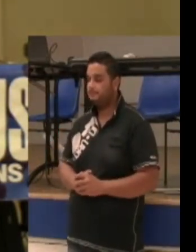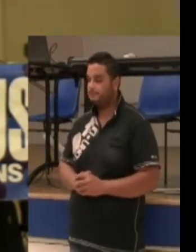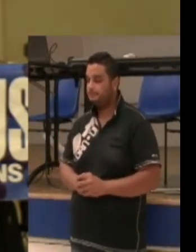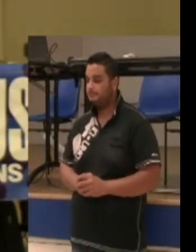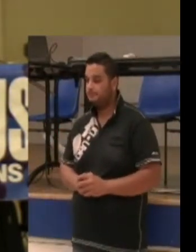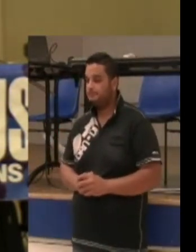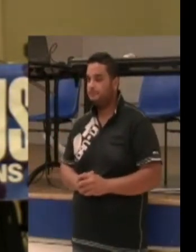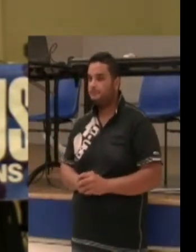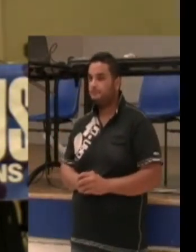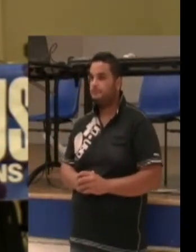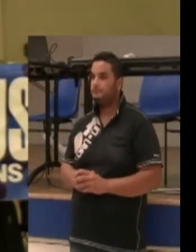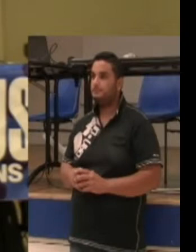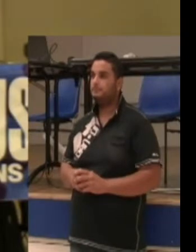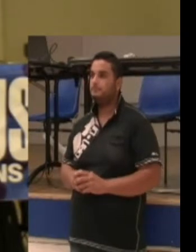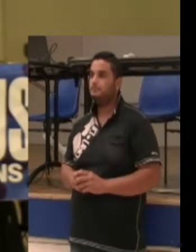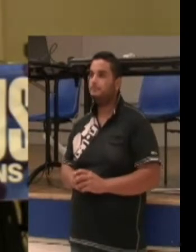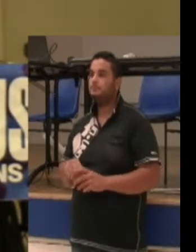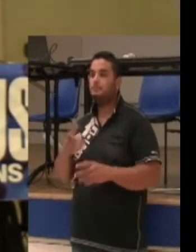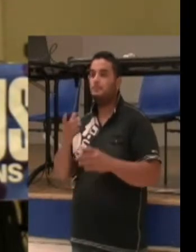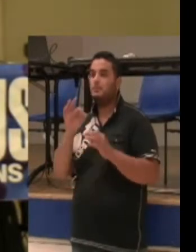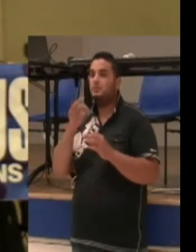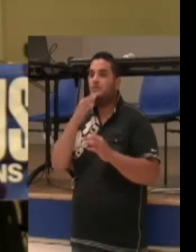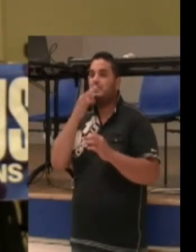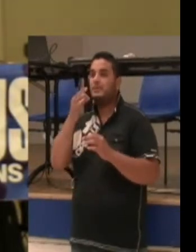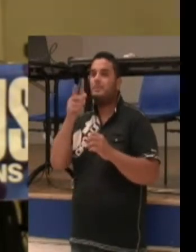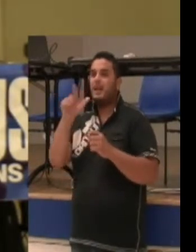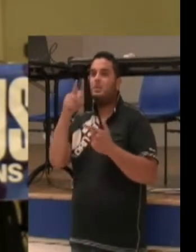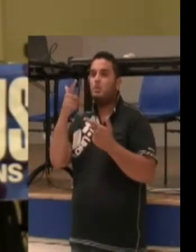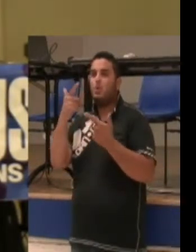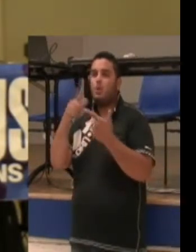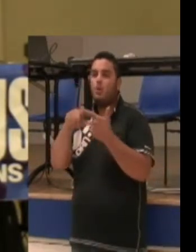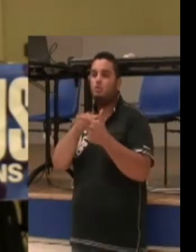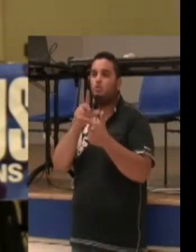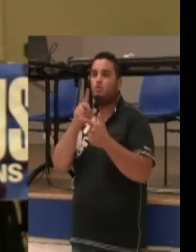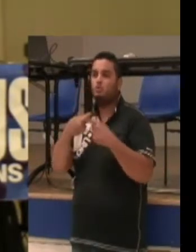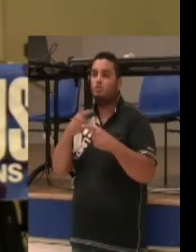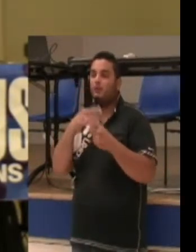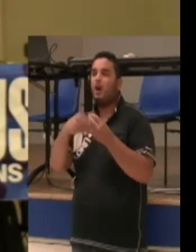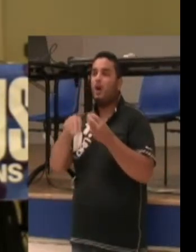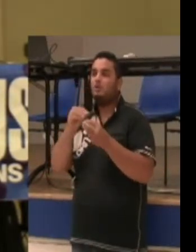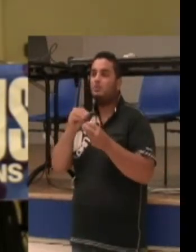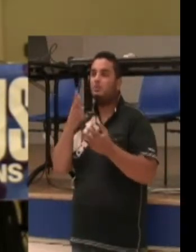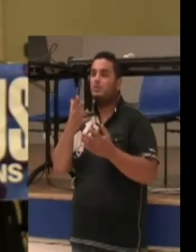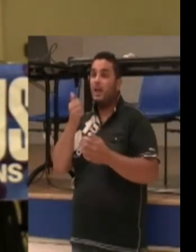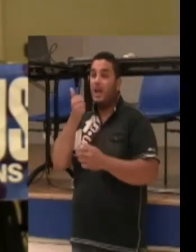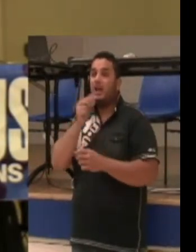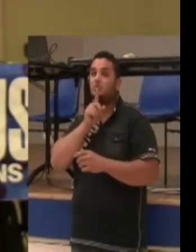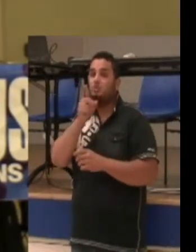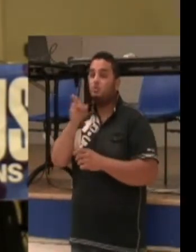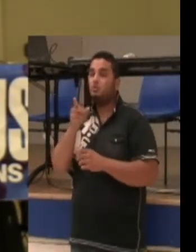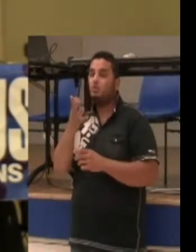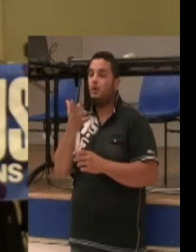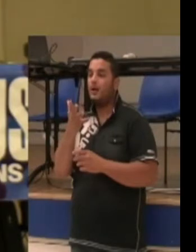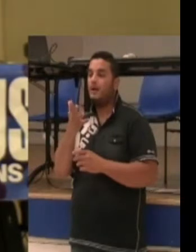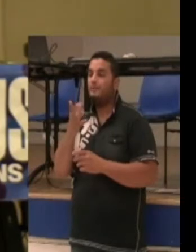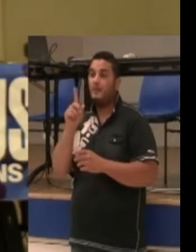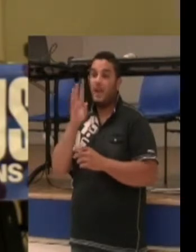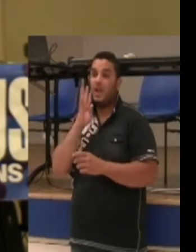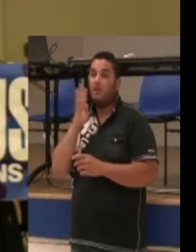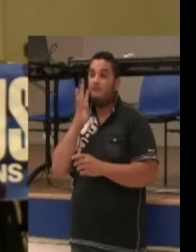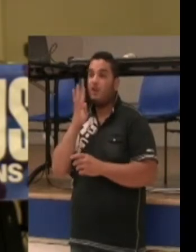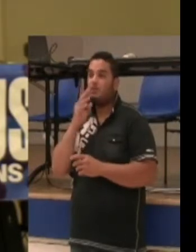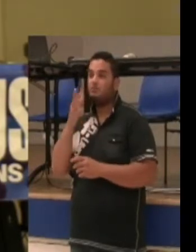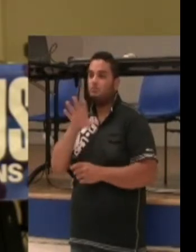je voulais juste apporter deux remarques par rapport au frère qui a intervenu à l'instant. Un jour, on a assisté à une conférence